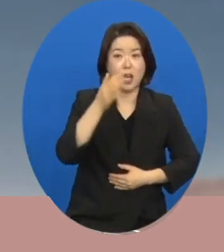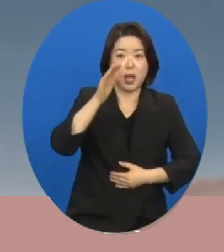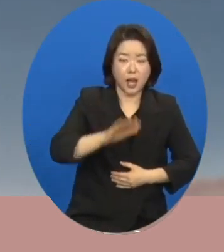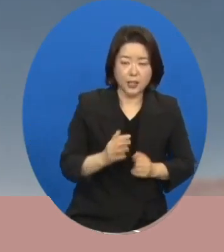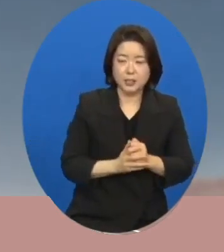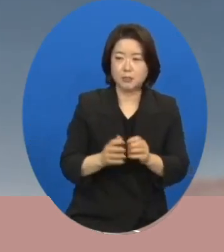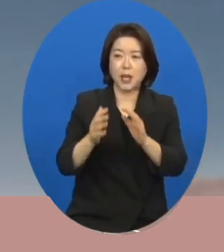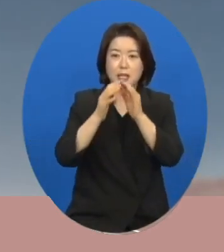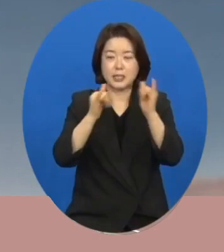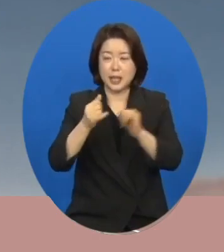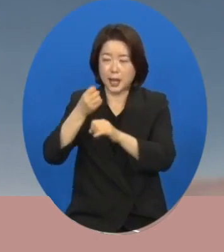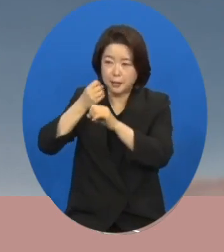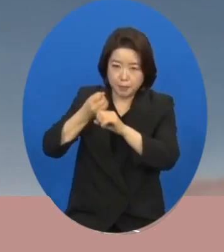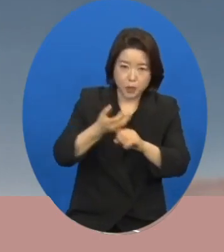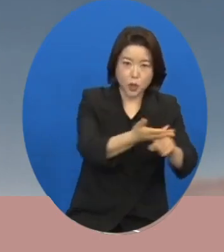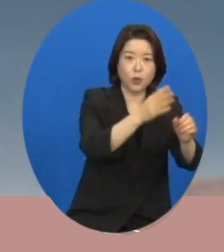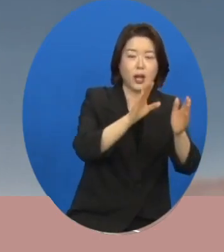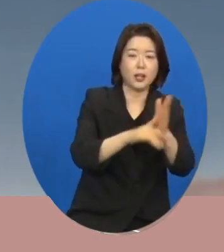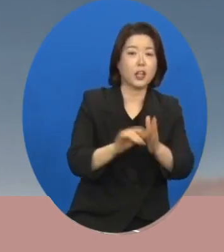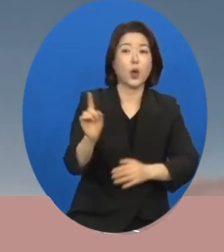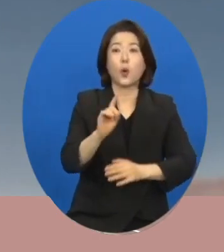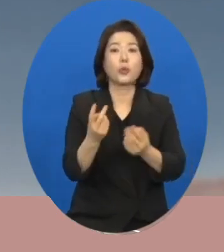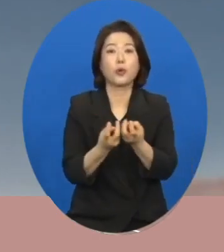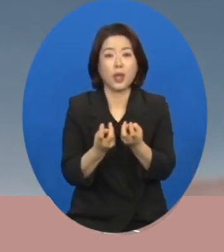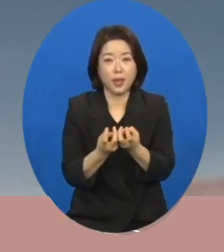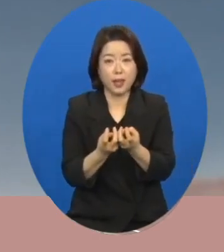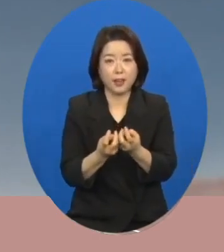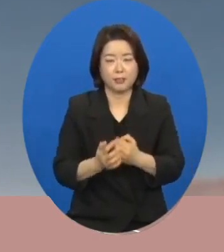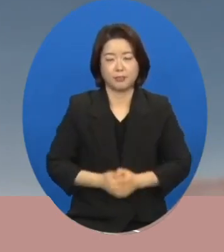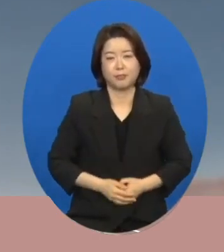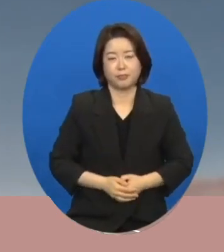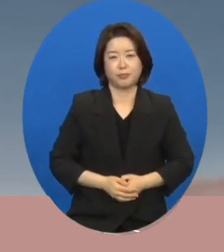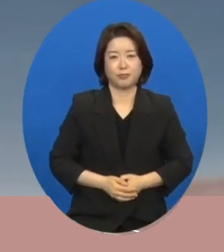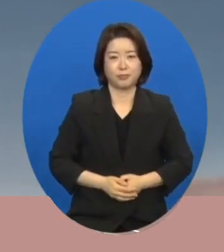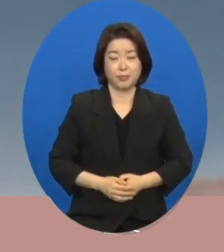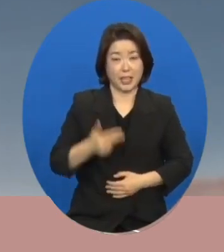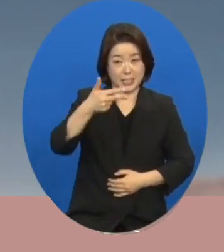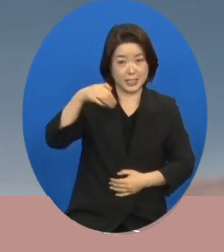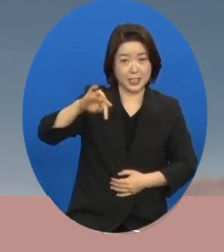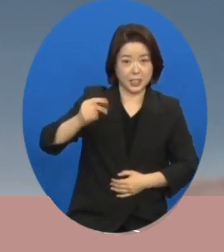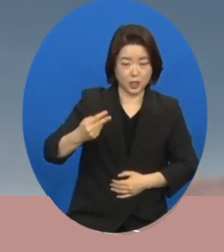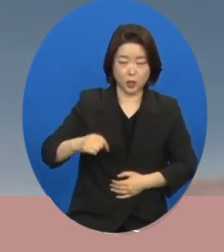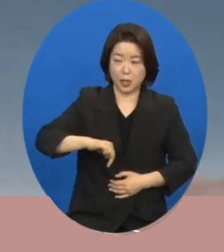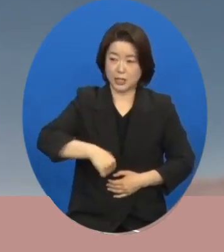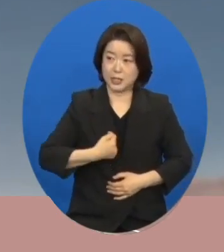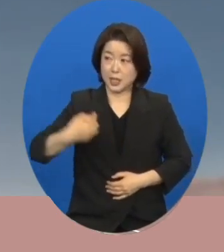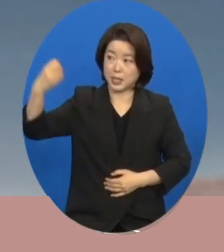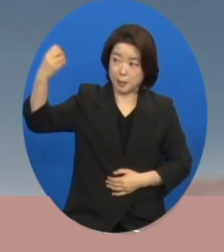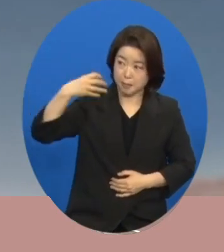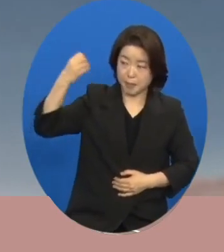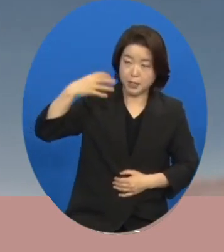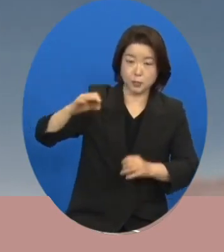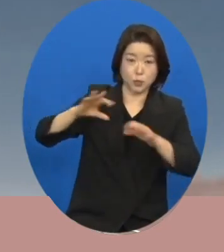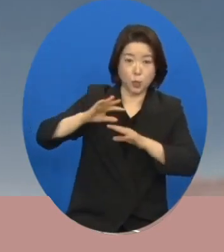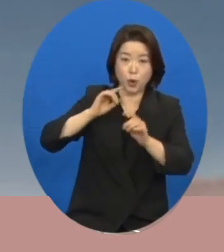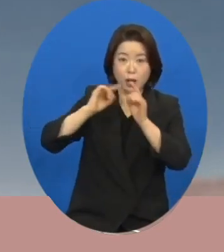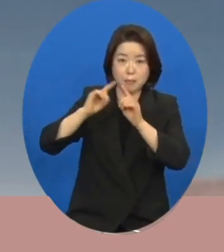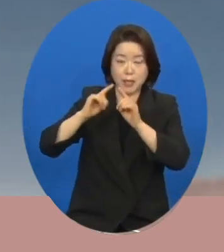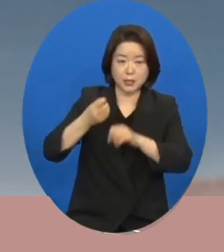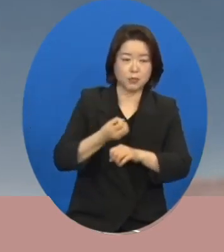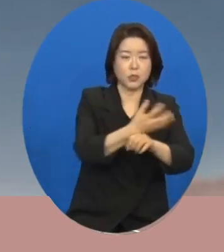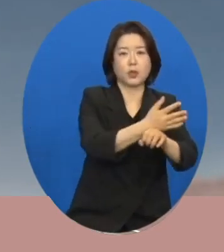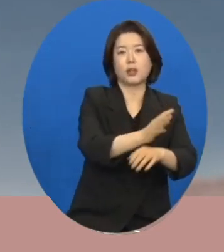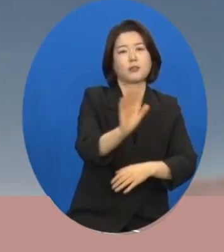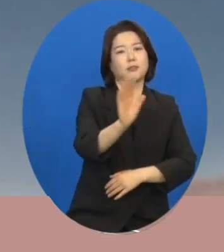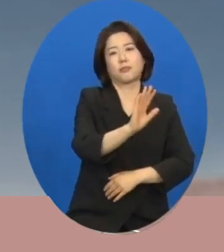말씀을 전할 때 어떤 말을 하느냐이 7절에 있는 말씀 자기에게 하신이 참 놀라운 말씀을 전하지